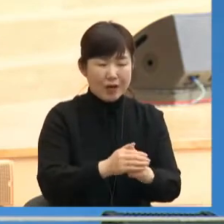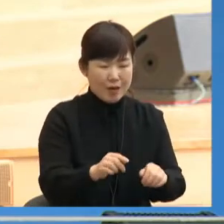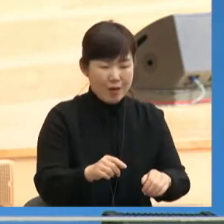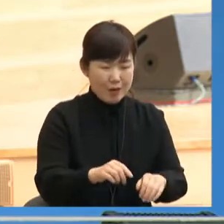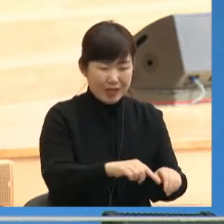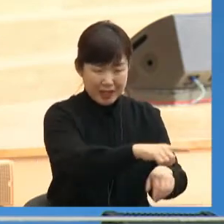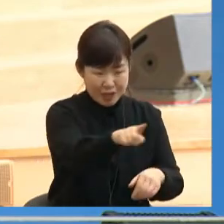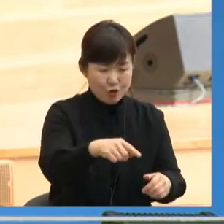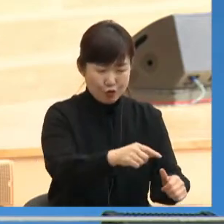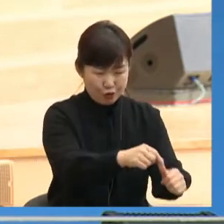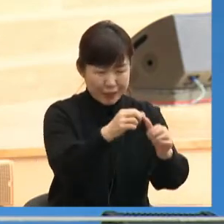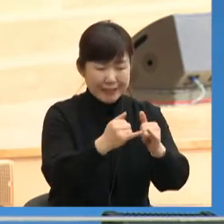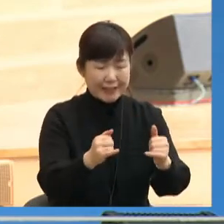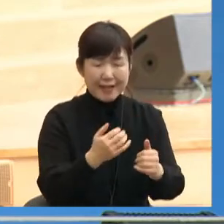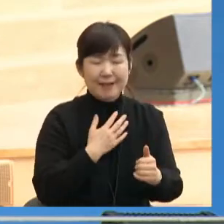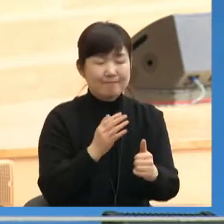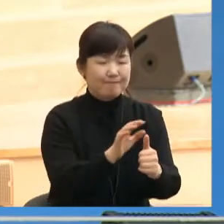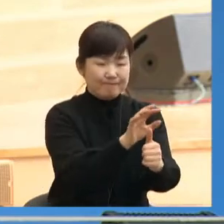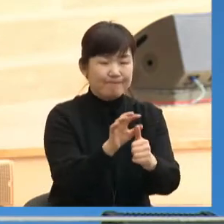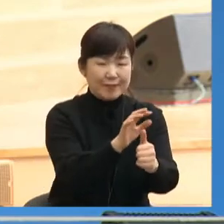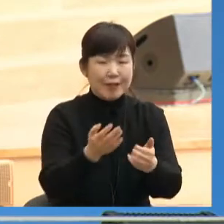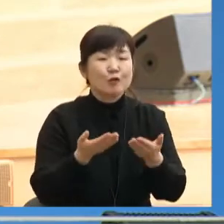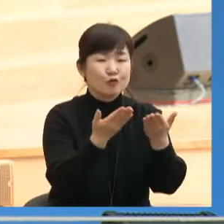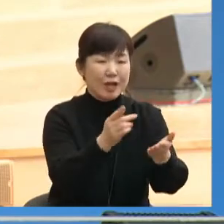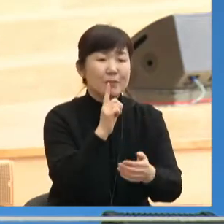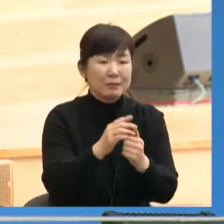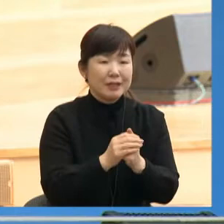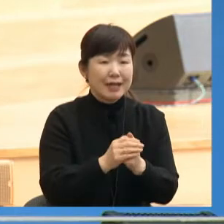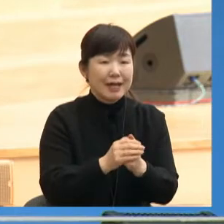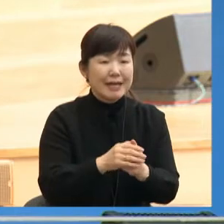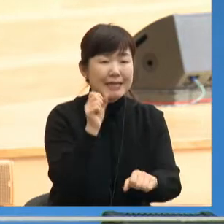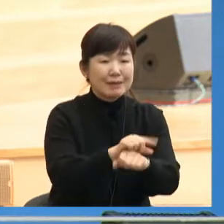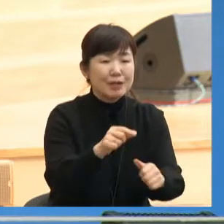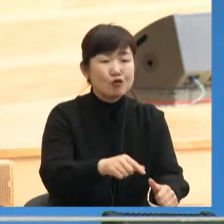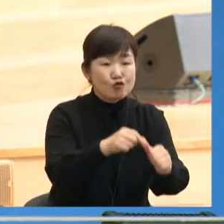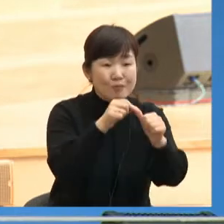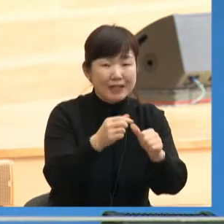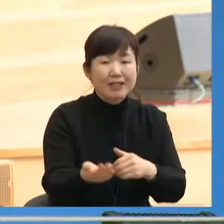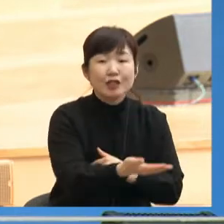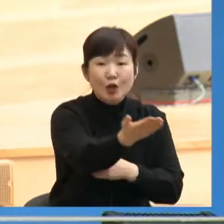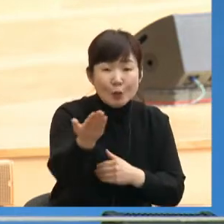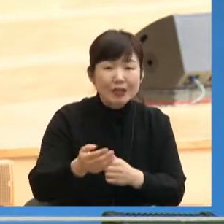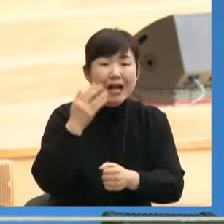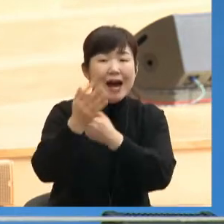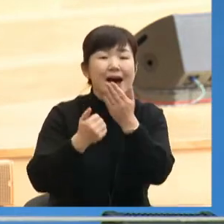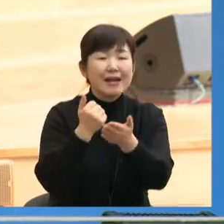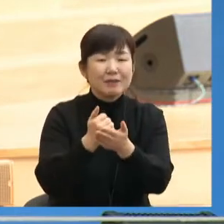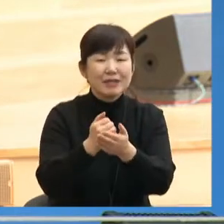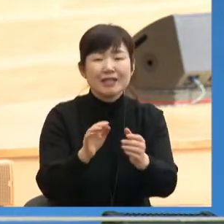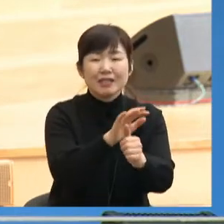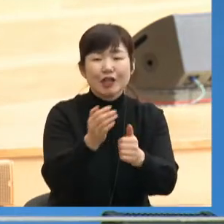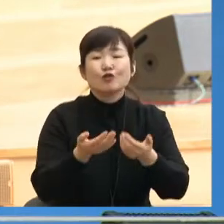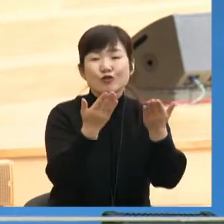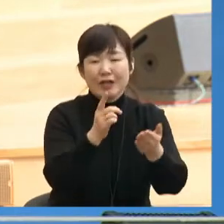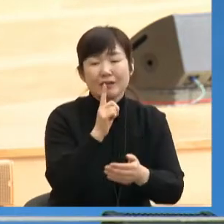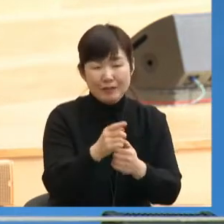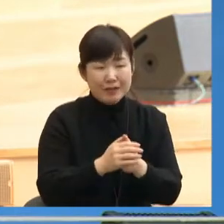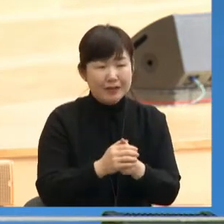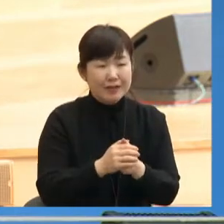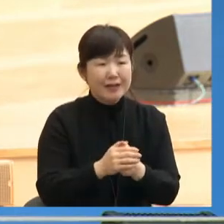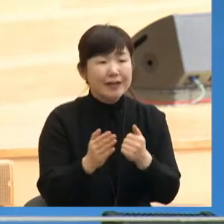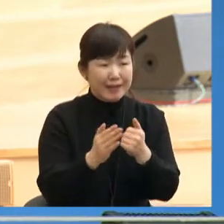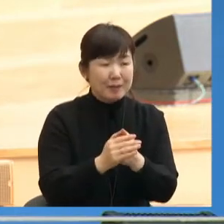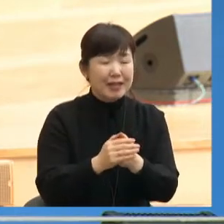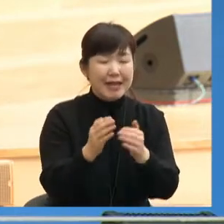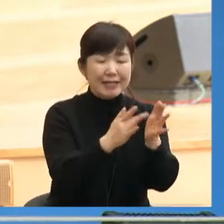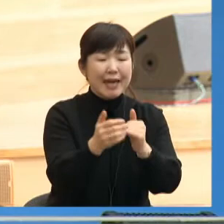내가 지켜주겠다는 거예요. 구원할 여러분들을 누가요? 하나님께서 지켜주시겠다는 겁니다. 그래서 하나님이 예수님